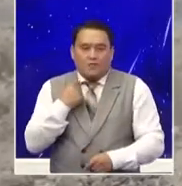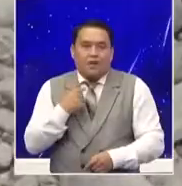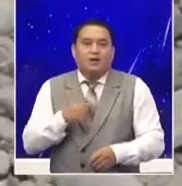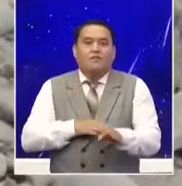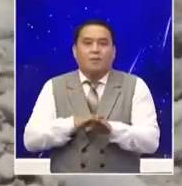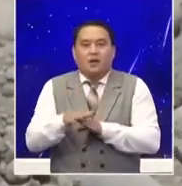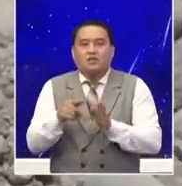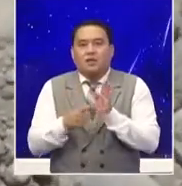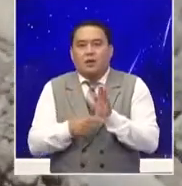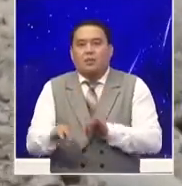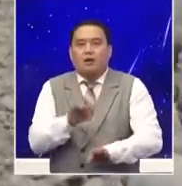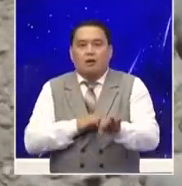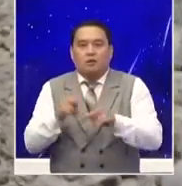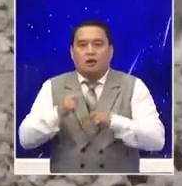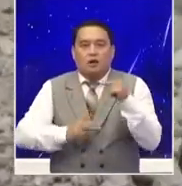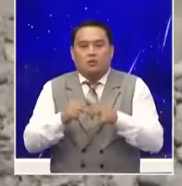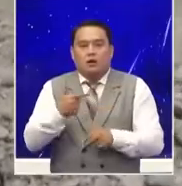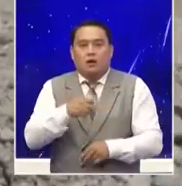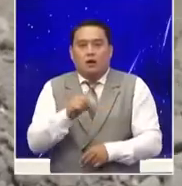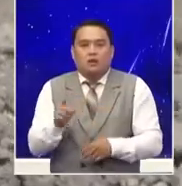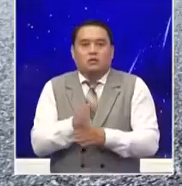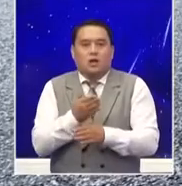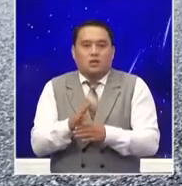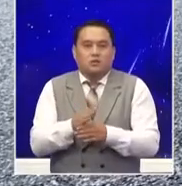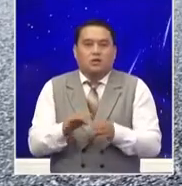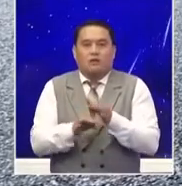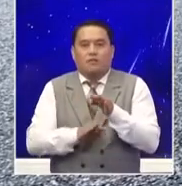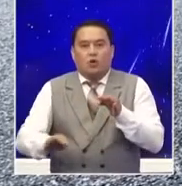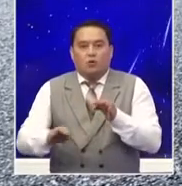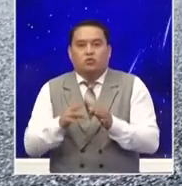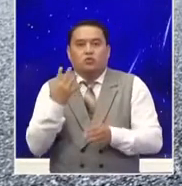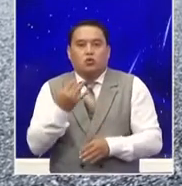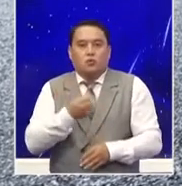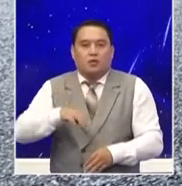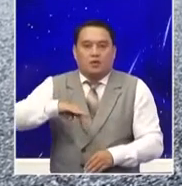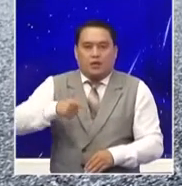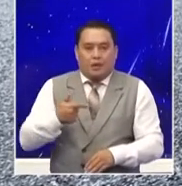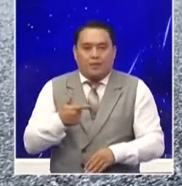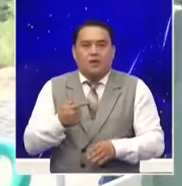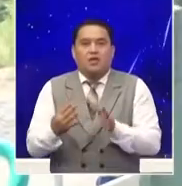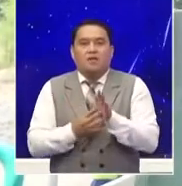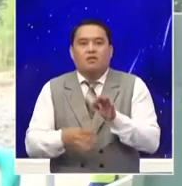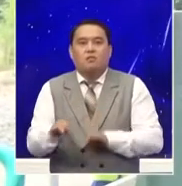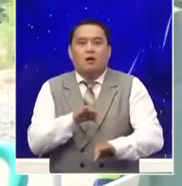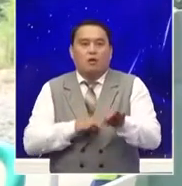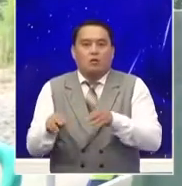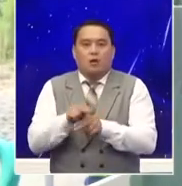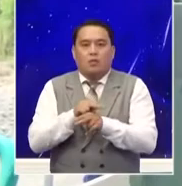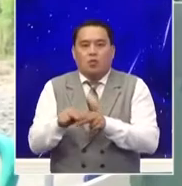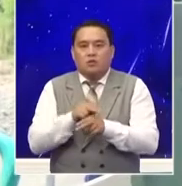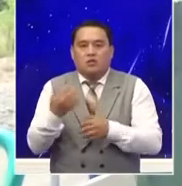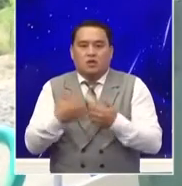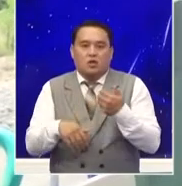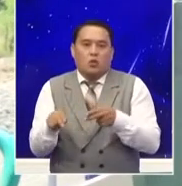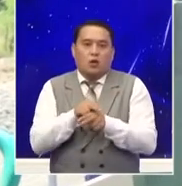На реализацию 7 проектов по строительству газораспределительных сетей – около 4 миллиардов тенге. На 9 проектов по капитальному и